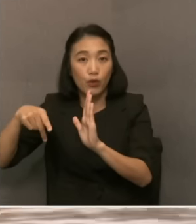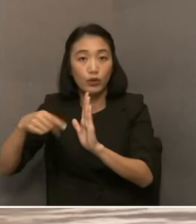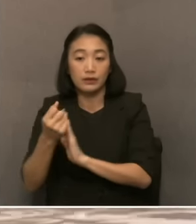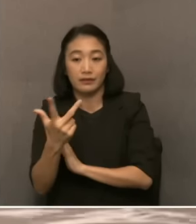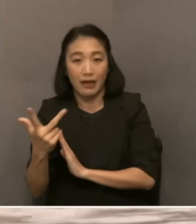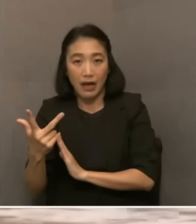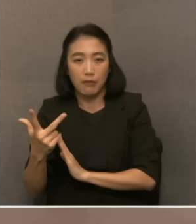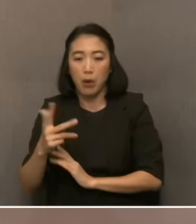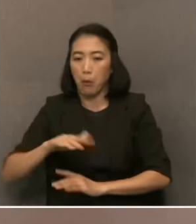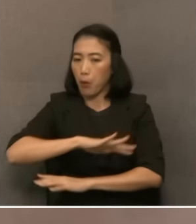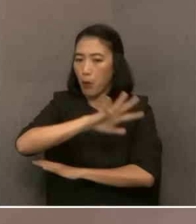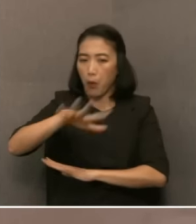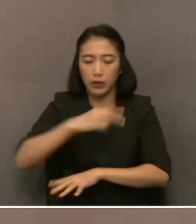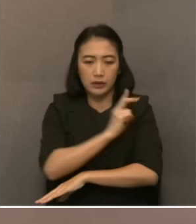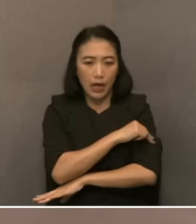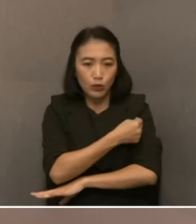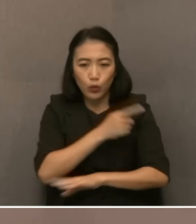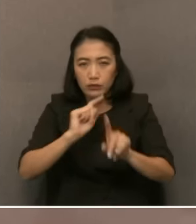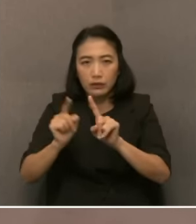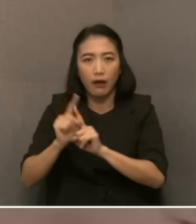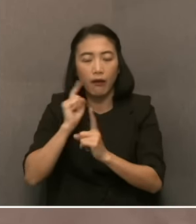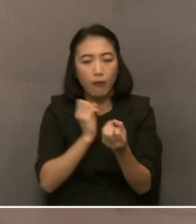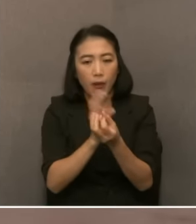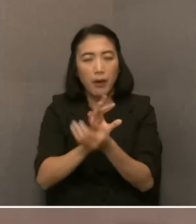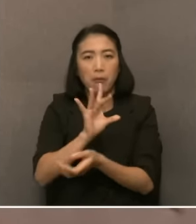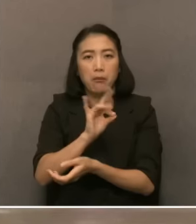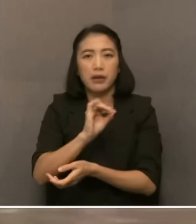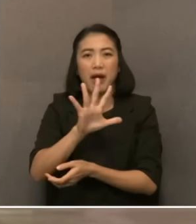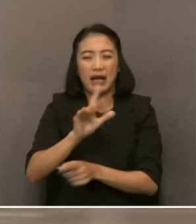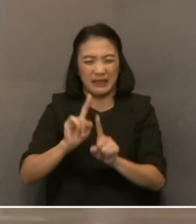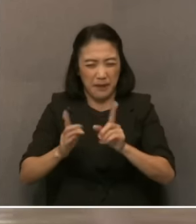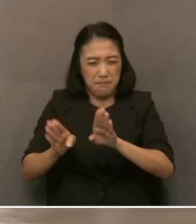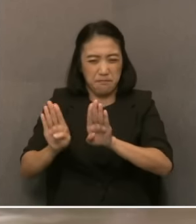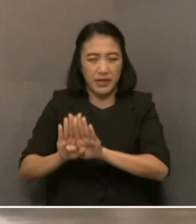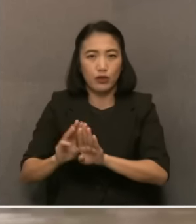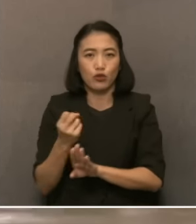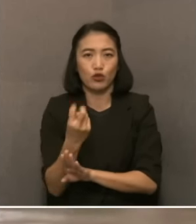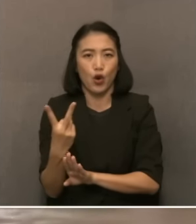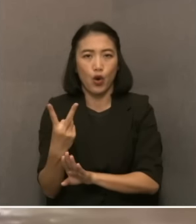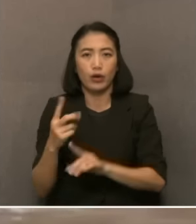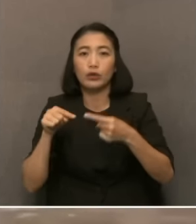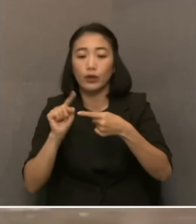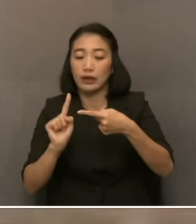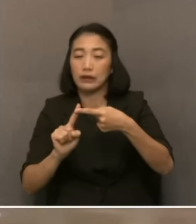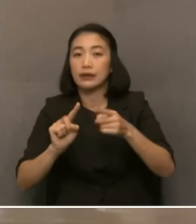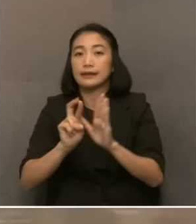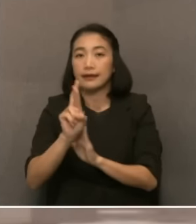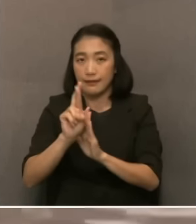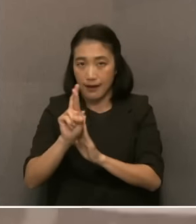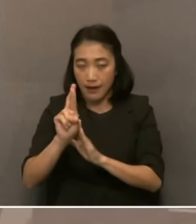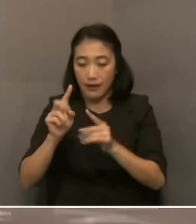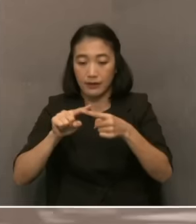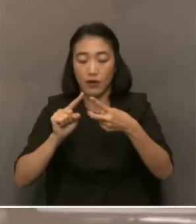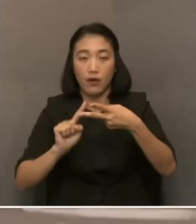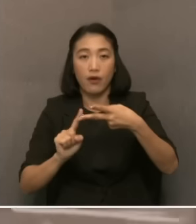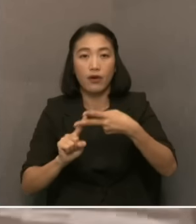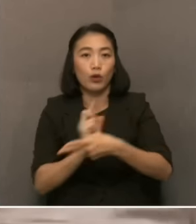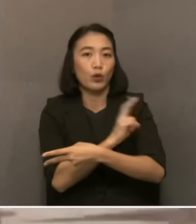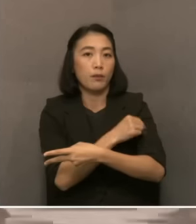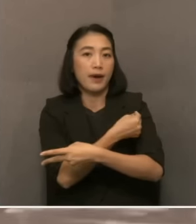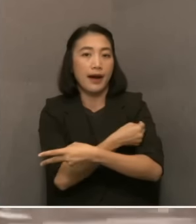คะและต้องปิดให้บริการไป 3แห่งด้วยกันก็ที่รพสตแม่ปูนล่างจังหวัดเชียงรายโรงพยาบาลลานา 3